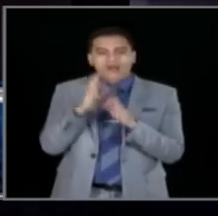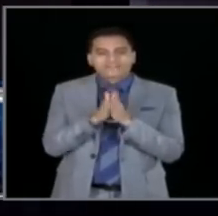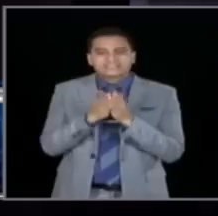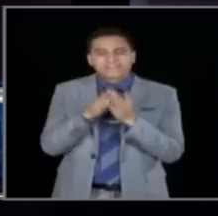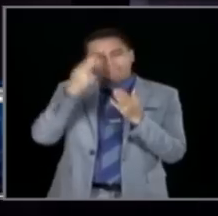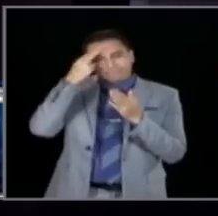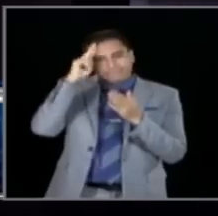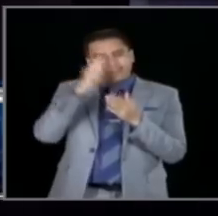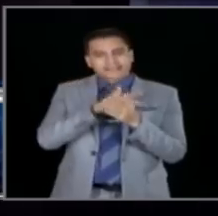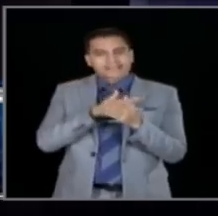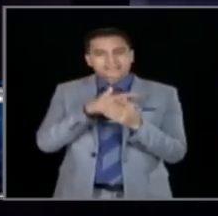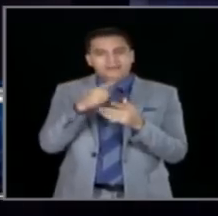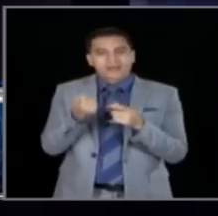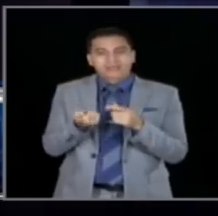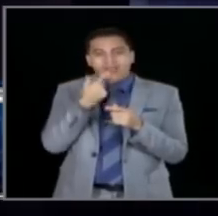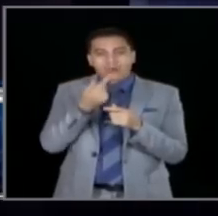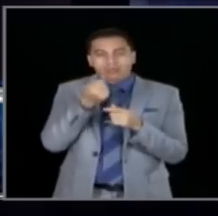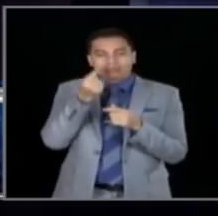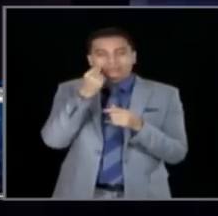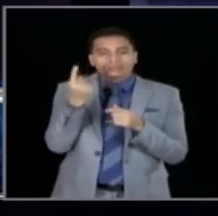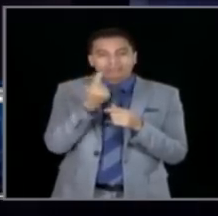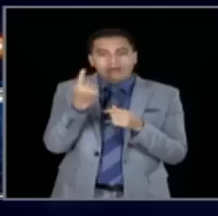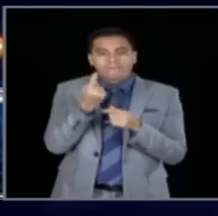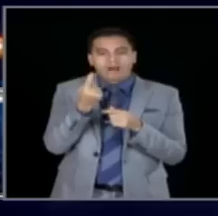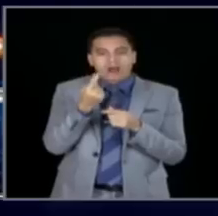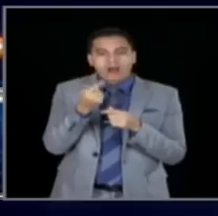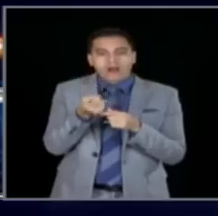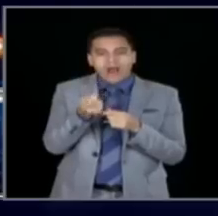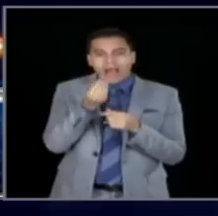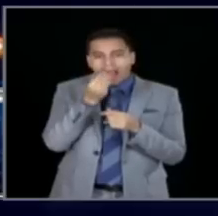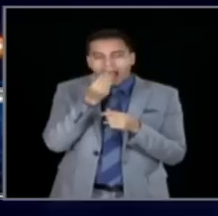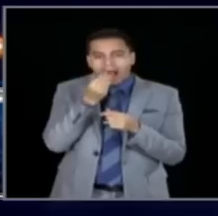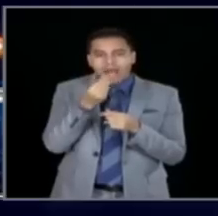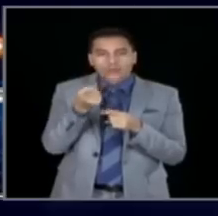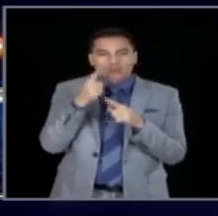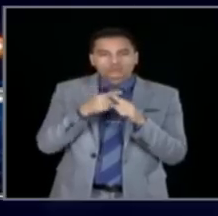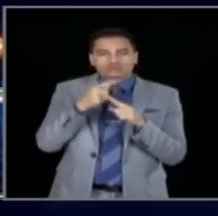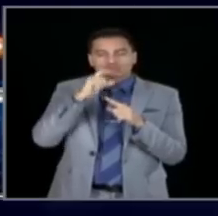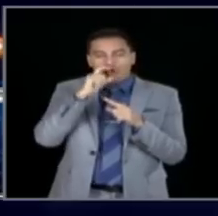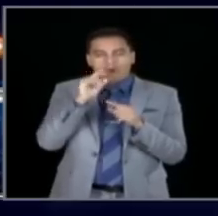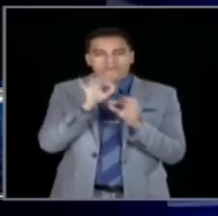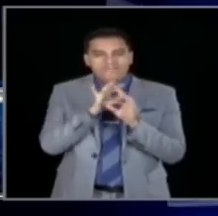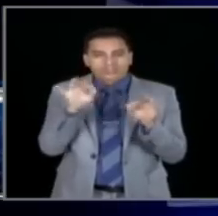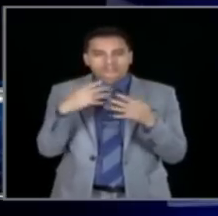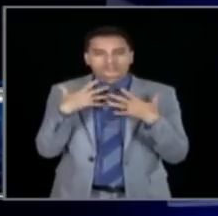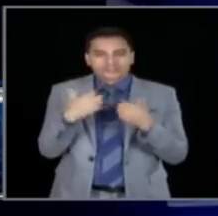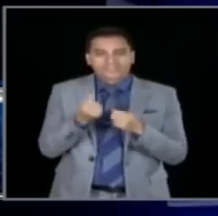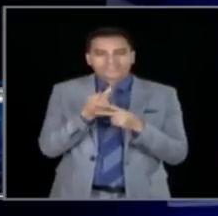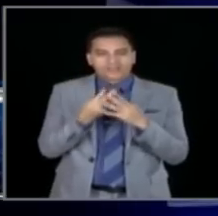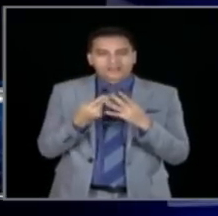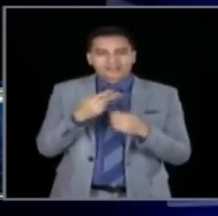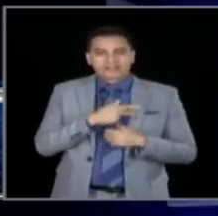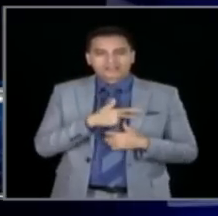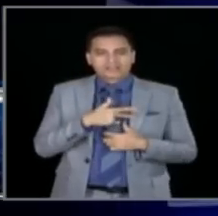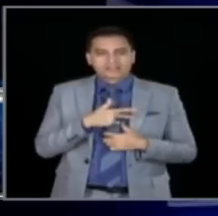والأدوية دي أغلبها طبيعية من الطعام والأعشاب. محمود حسن إجابتك؟